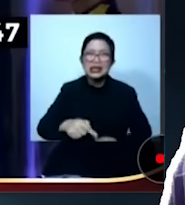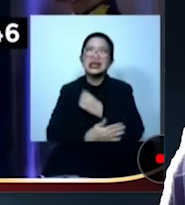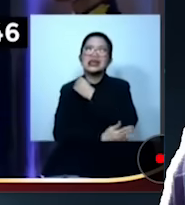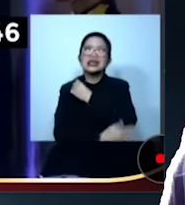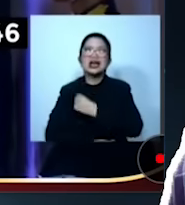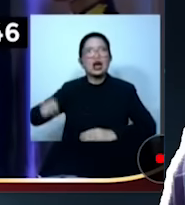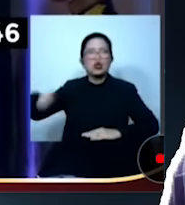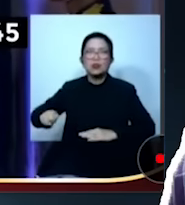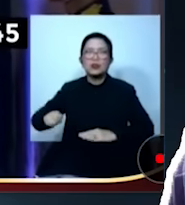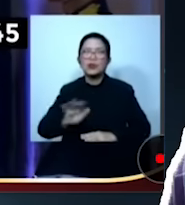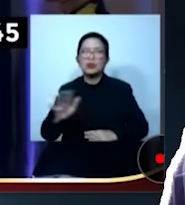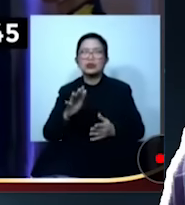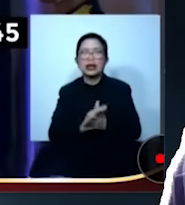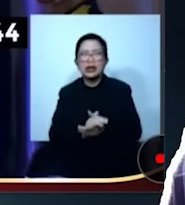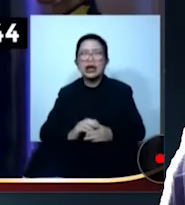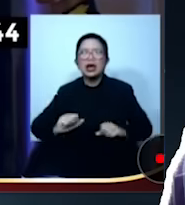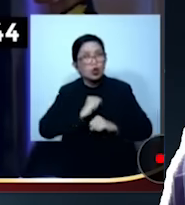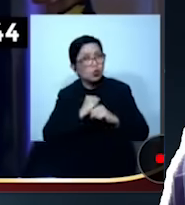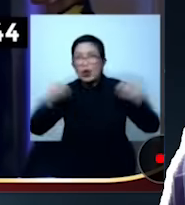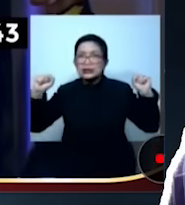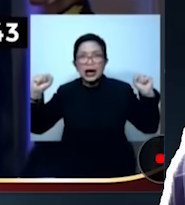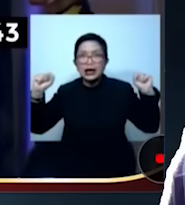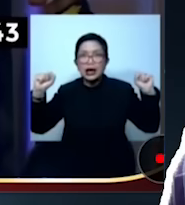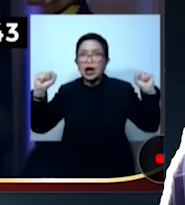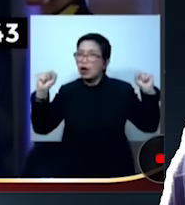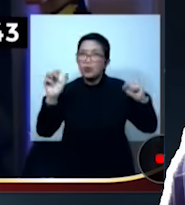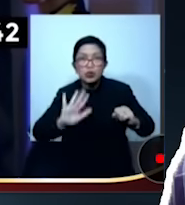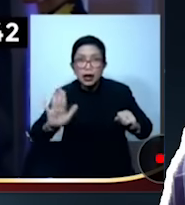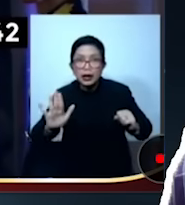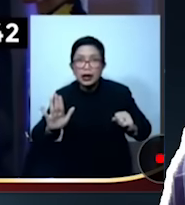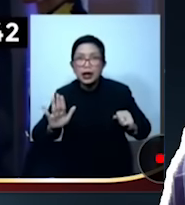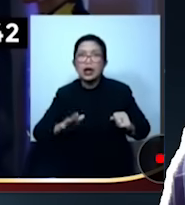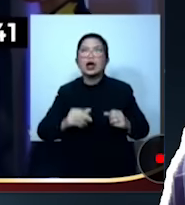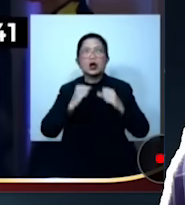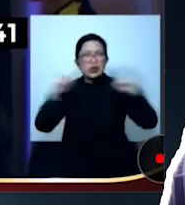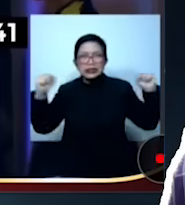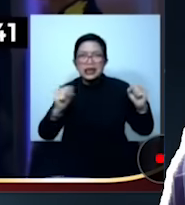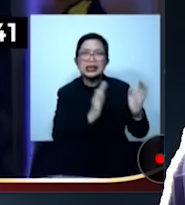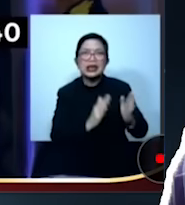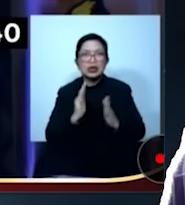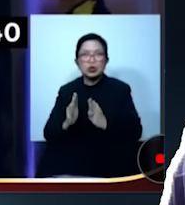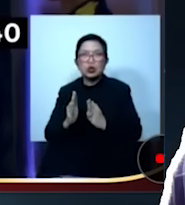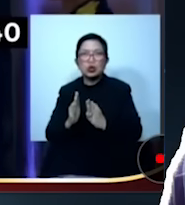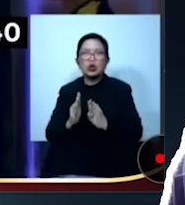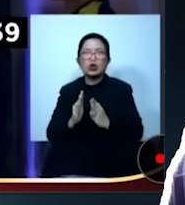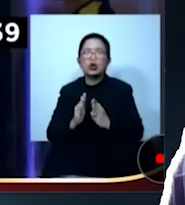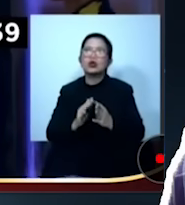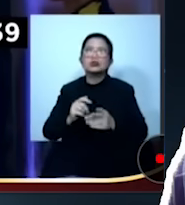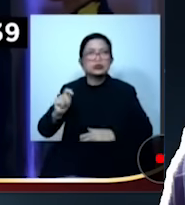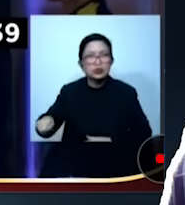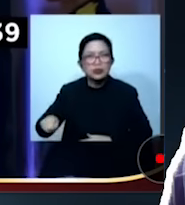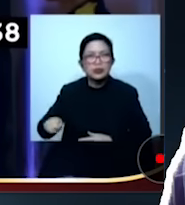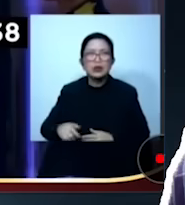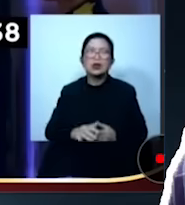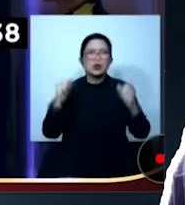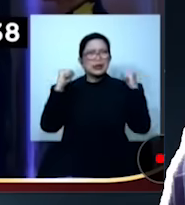sepertinya mereka Ee tidak usah pakai diam-diam gitu ya langsung mengatakan is Anis atau Tunjuk